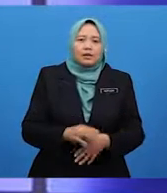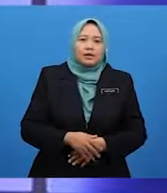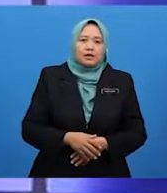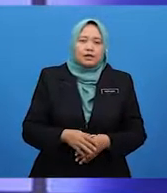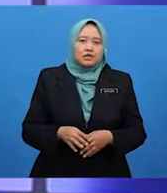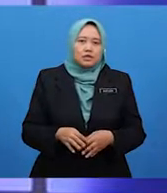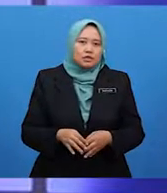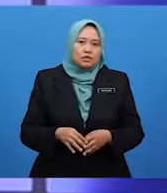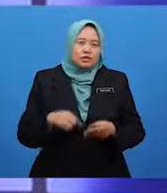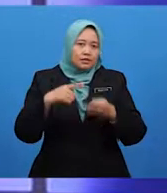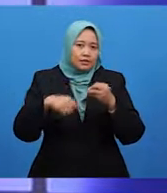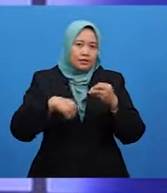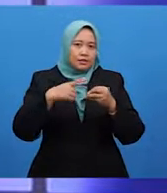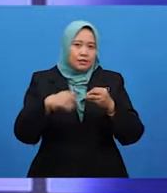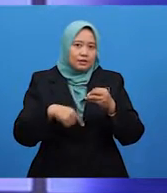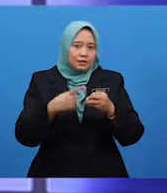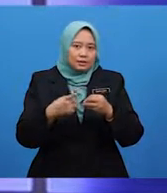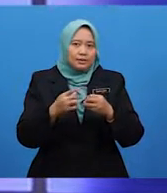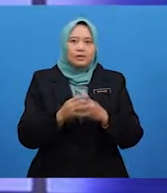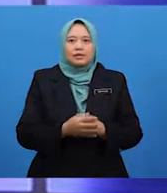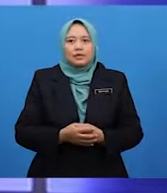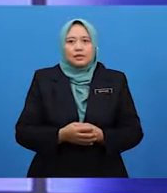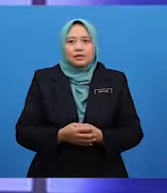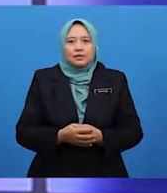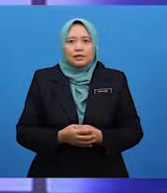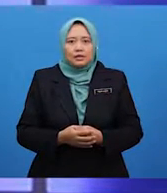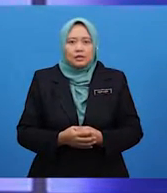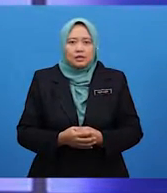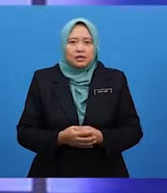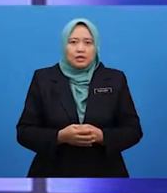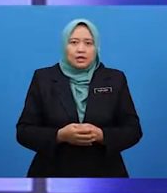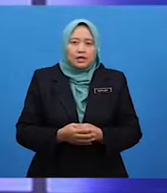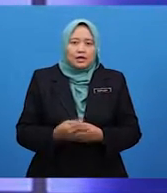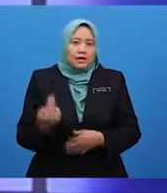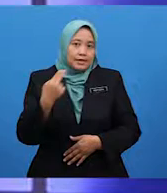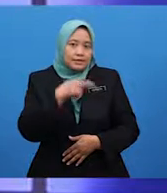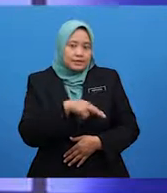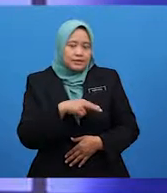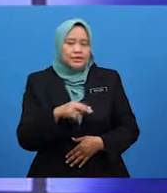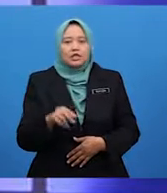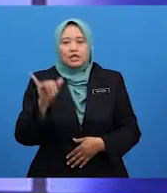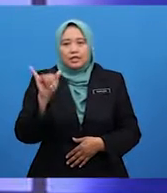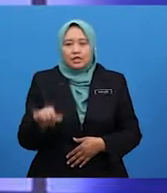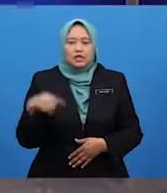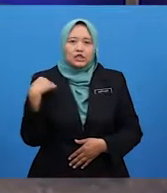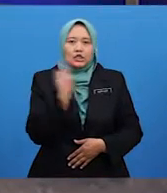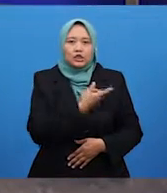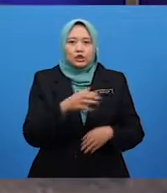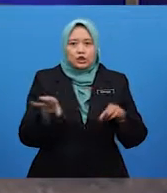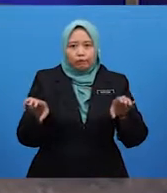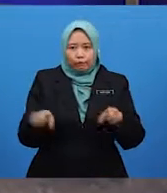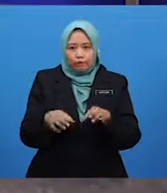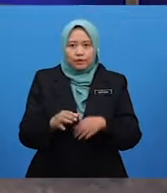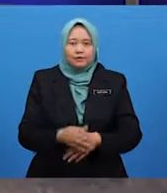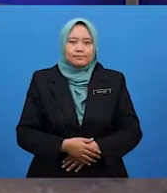suka cantik-cantik, kita peragakan di atas ataupun pada patung yang indah, jadi orang dapat melihatnya dengan begitu cantik sekali. Jadi untuk